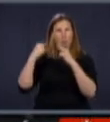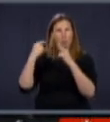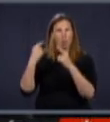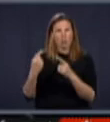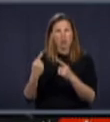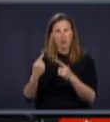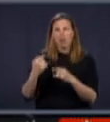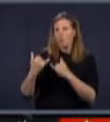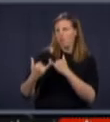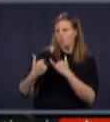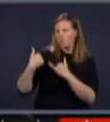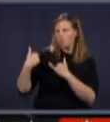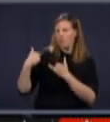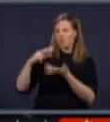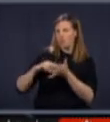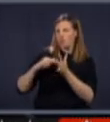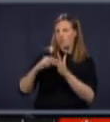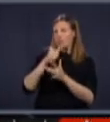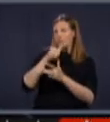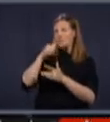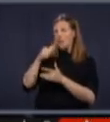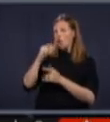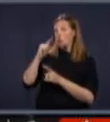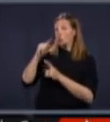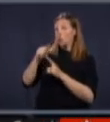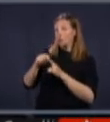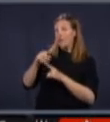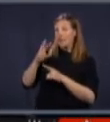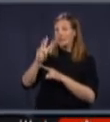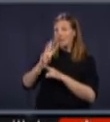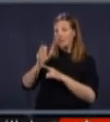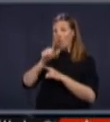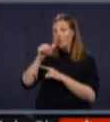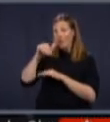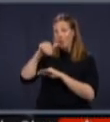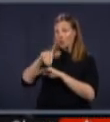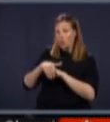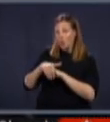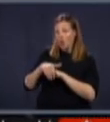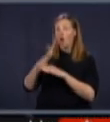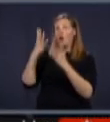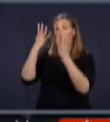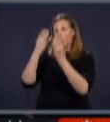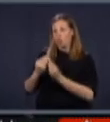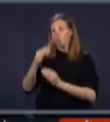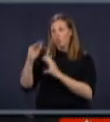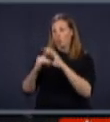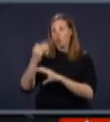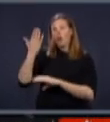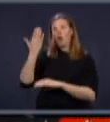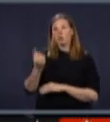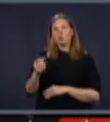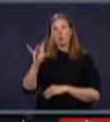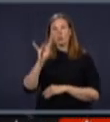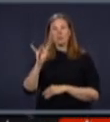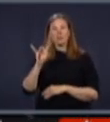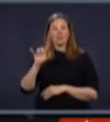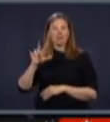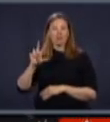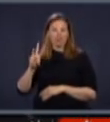pendant le week-end, donc jusqu'à hier 18 heures, 836 courriels. Et on va commencer